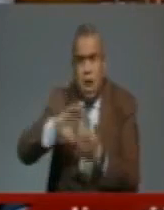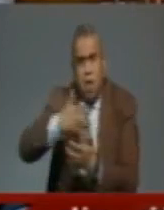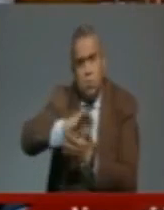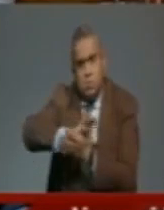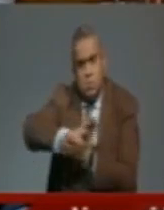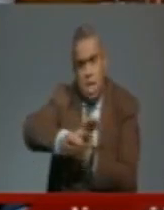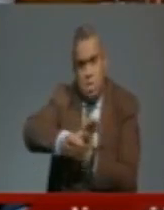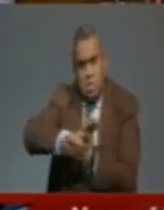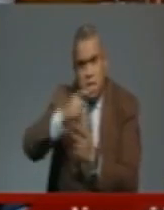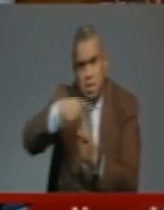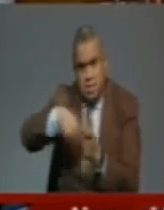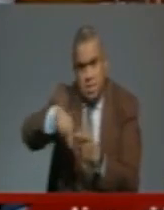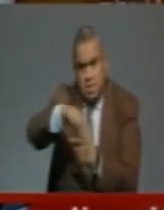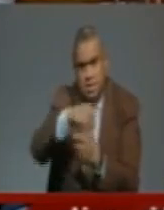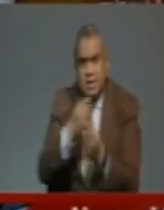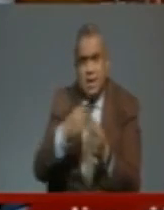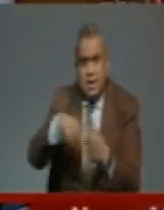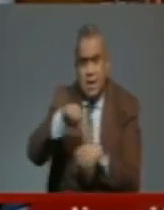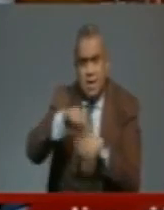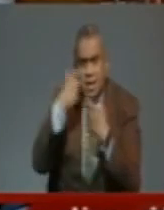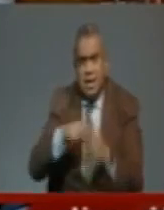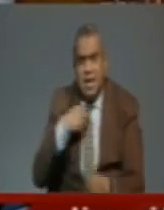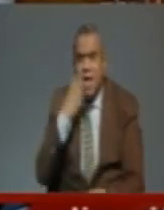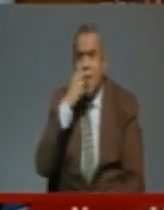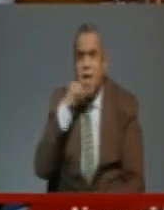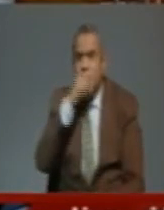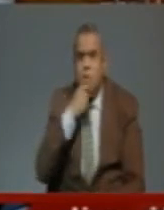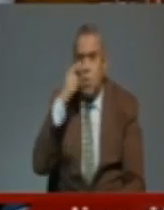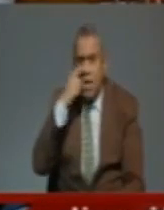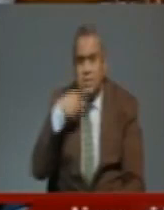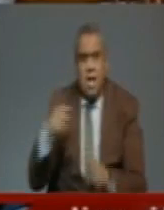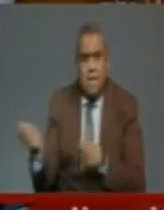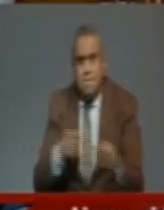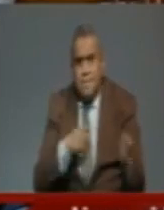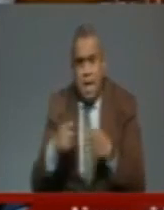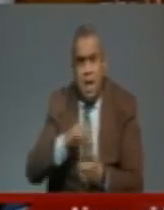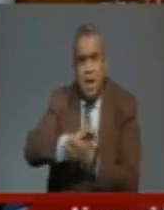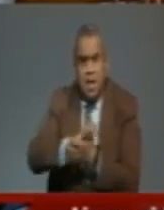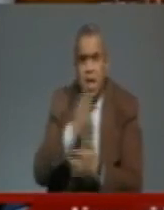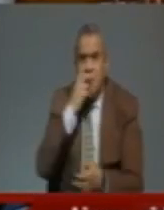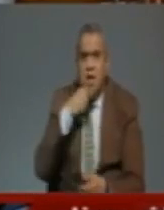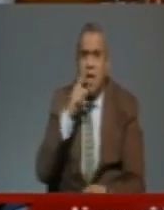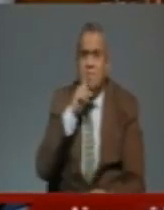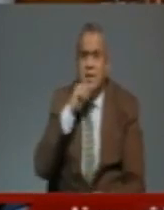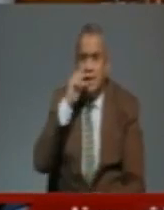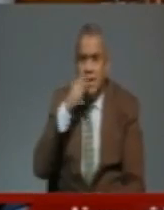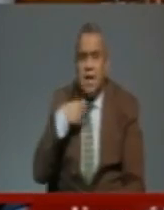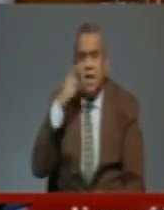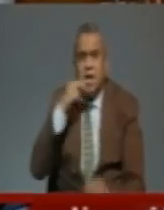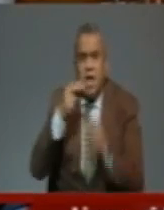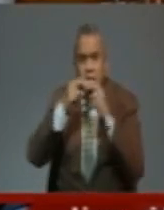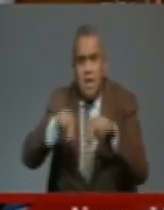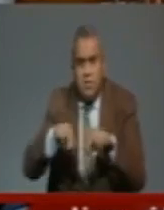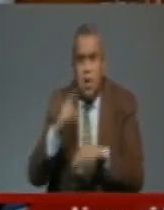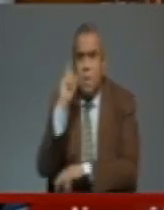حواليها مناطق صناعيه في اويسنا في المحله الكبرى في طنطا نفسها في كفر الزيات في كفر الدوار في المنصوره،